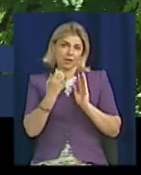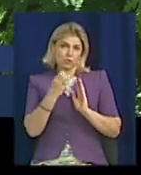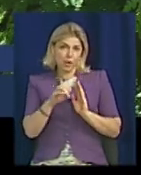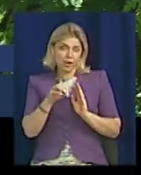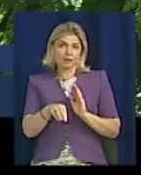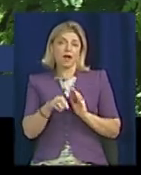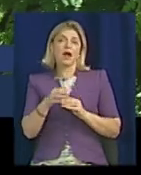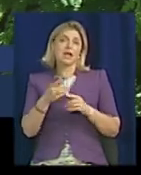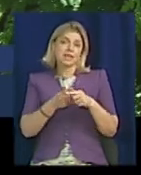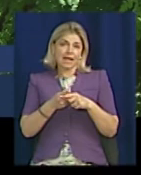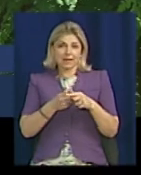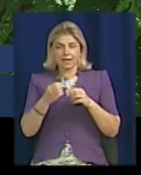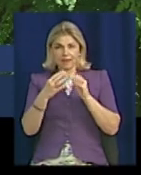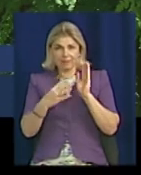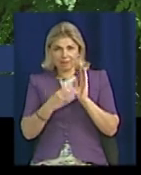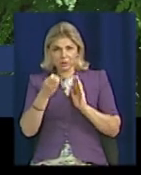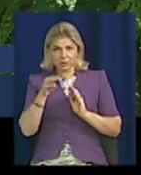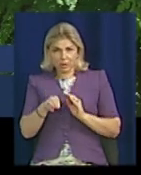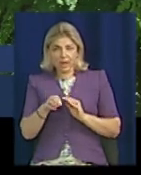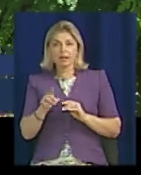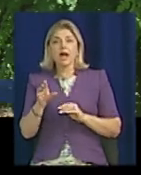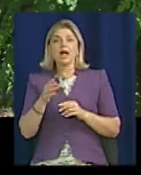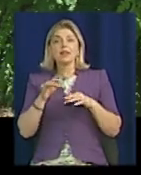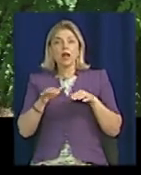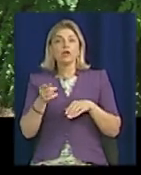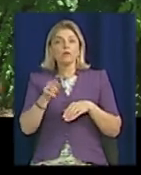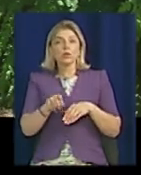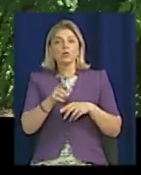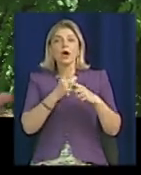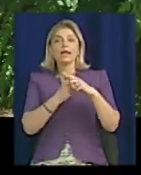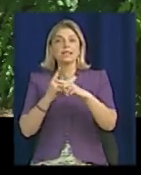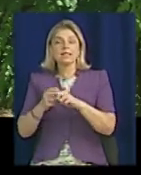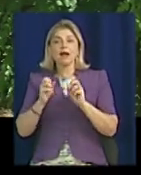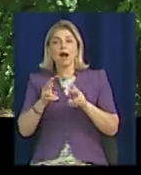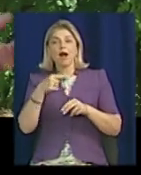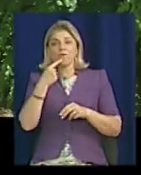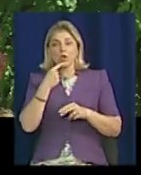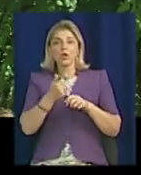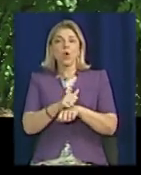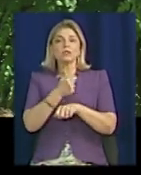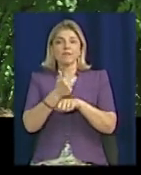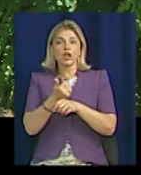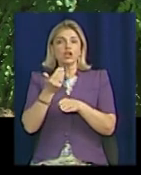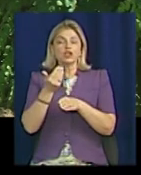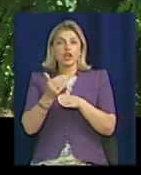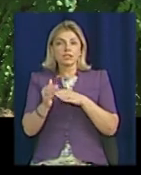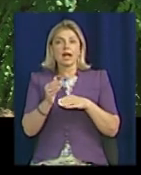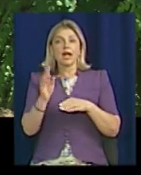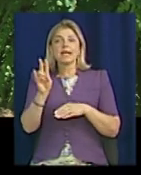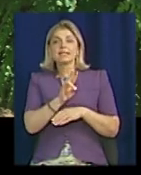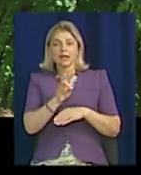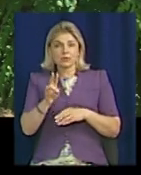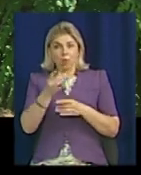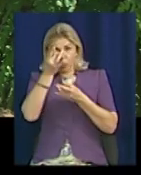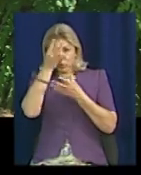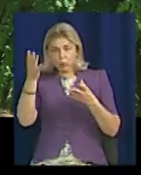середина 19 століття. Вся справа в тому, що хрести, як кажуть, така основна частина християнської культури,